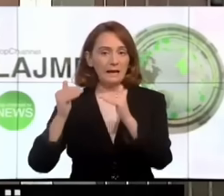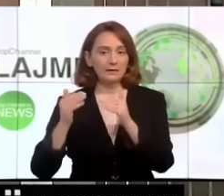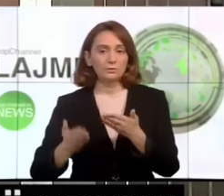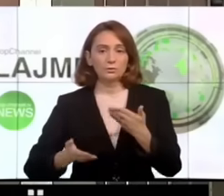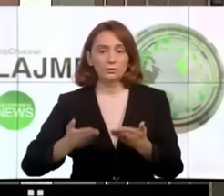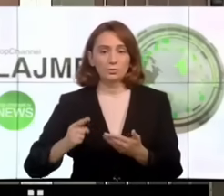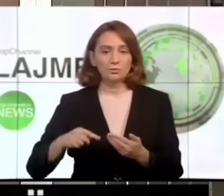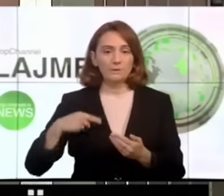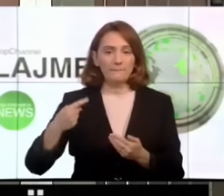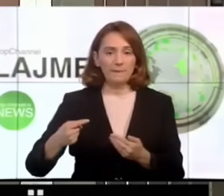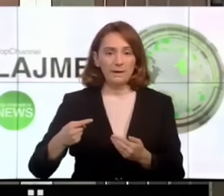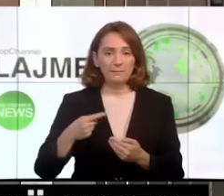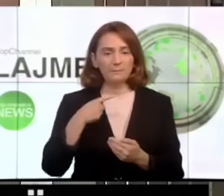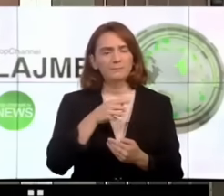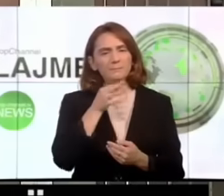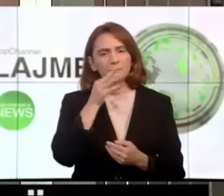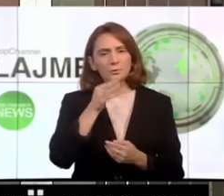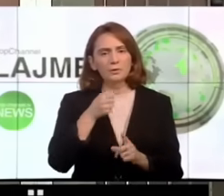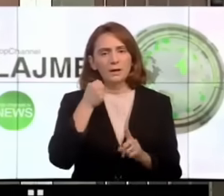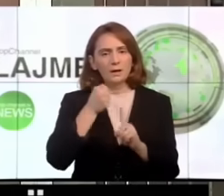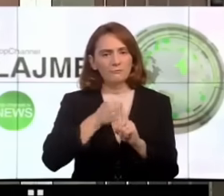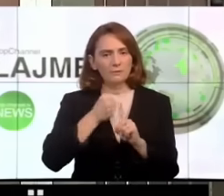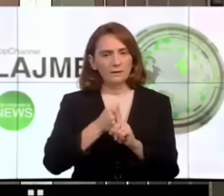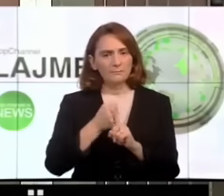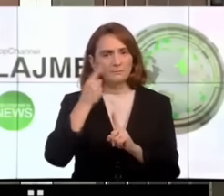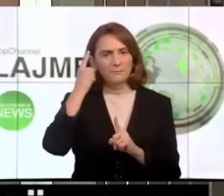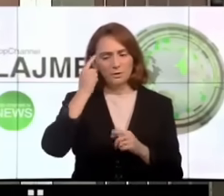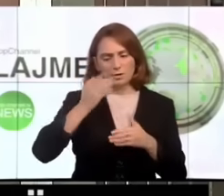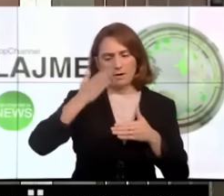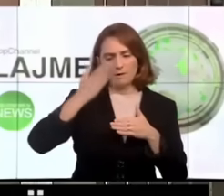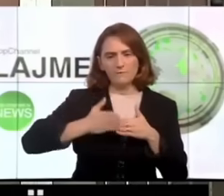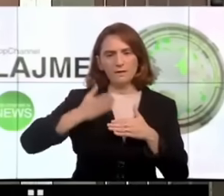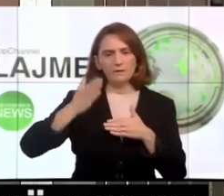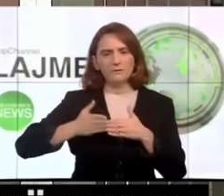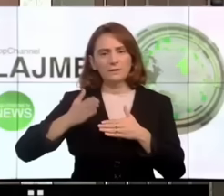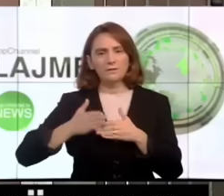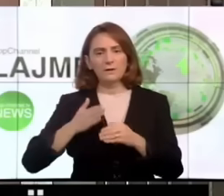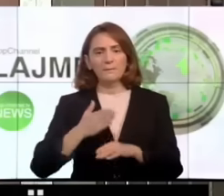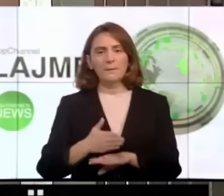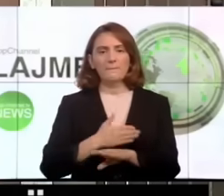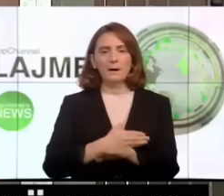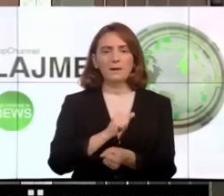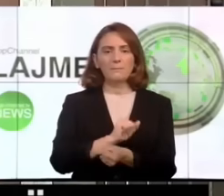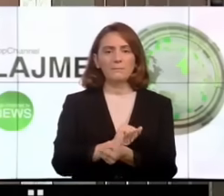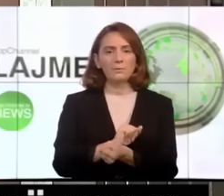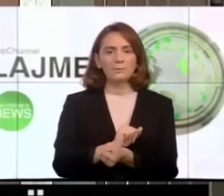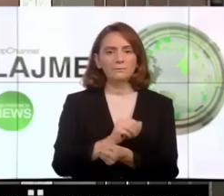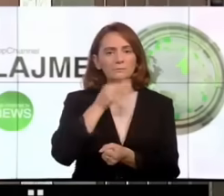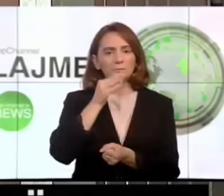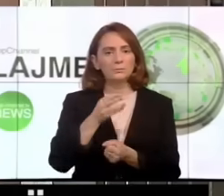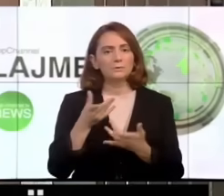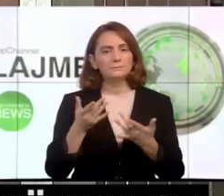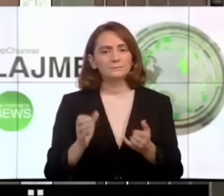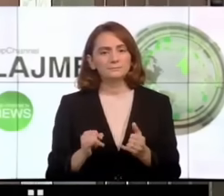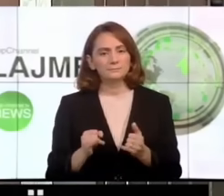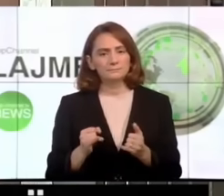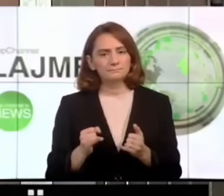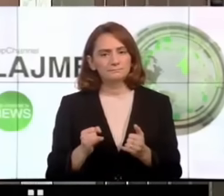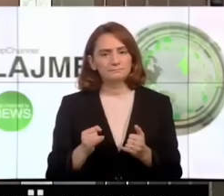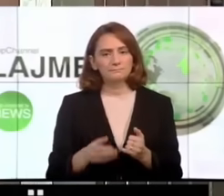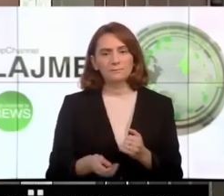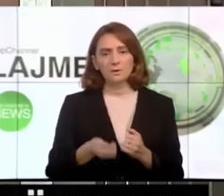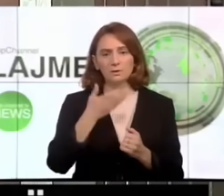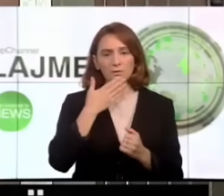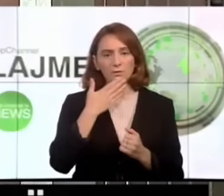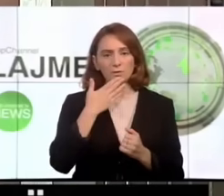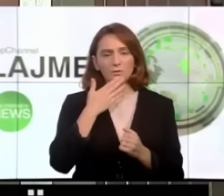Berishës, Gencë Gjokutajn, nëse se kur përfundojnë afatet e paraburgimit pra të arrestit shtëpiak për ish-kryeministrin Sali Berisha, por u